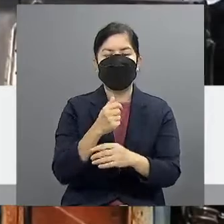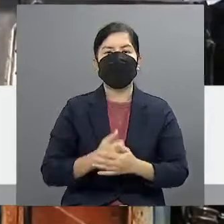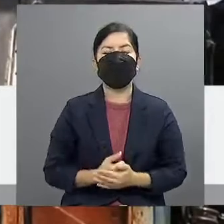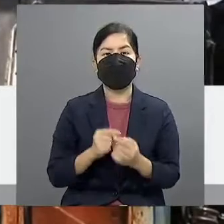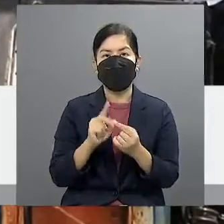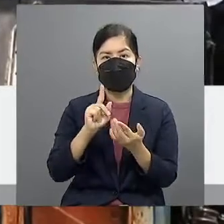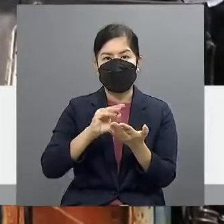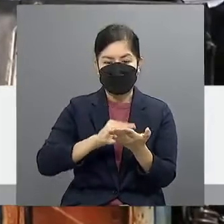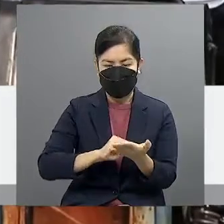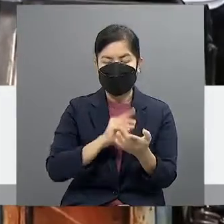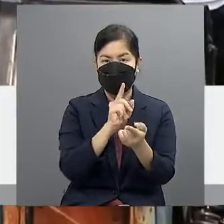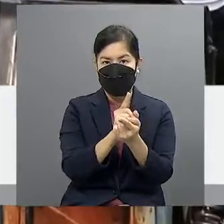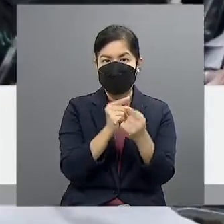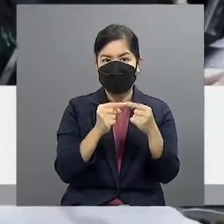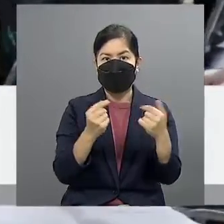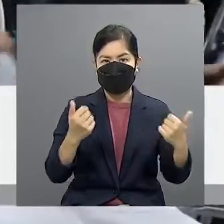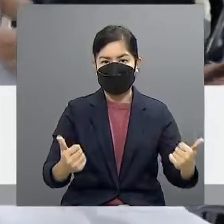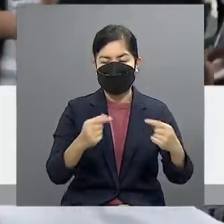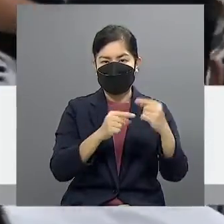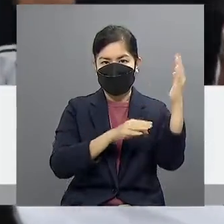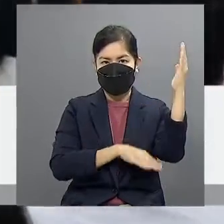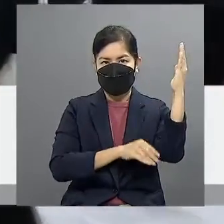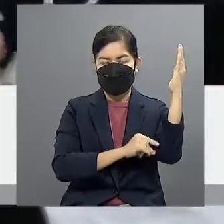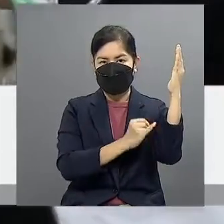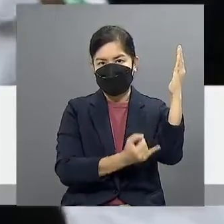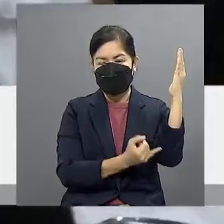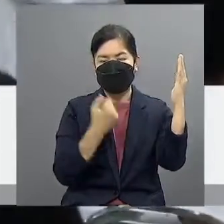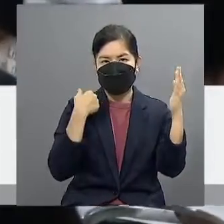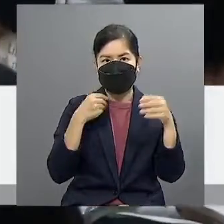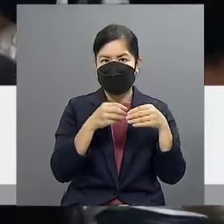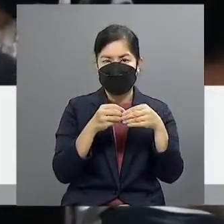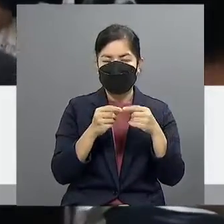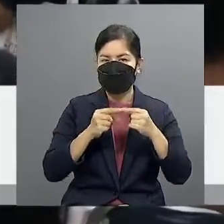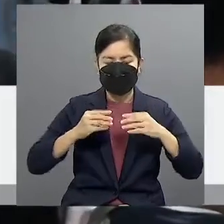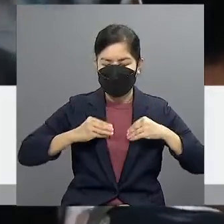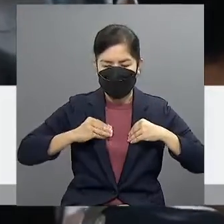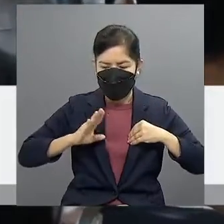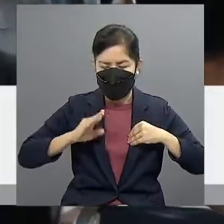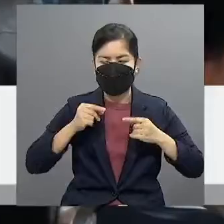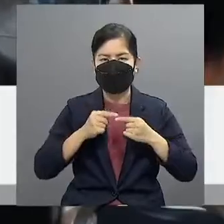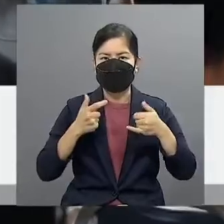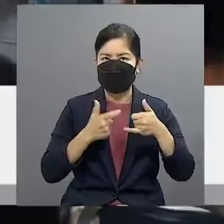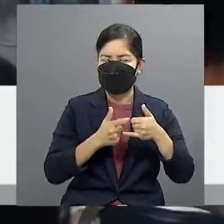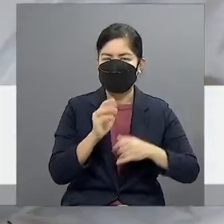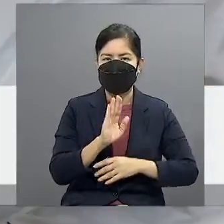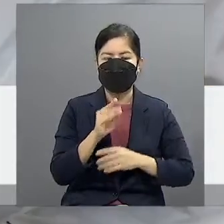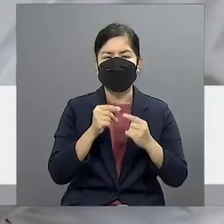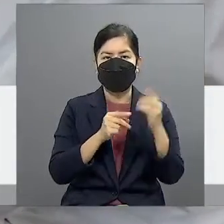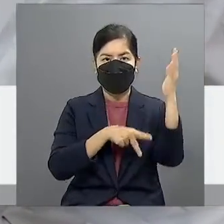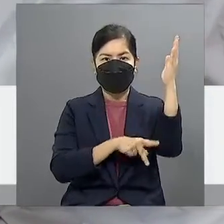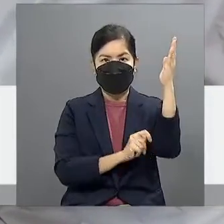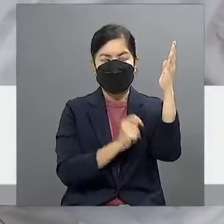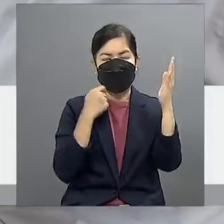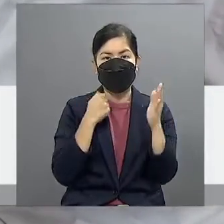ชายแดนภาคใต้ยังพบปัญหาการปฏิเสธวัคซีนค่ะอย่างจังหวัดปัตตานีที่มีผู้เข้ารับวัคซีนเข็มแรกเพียงร้อย